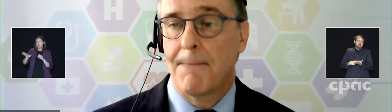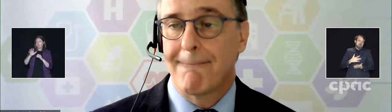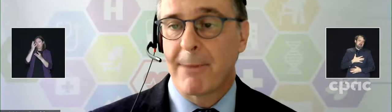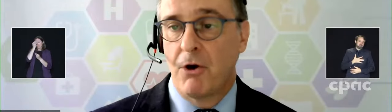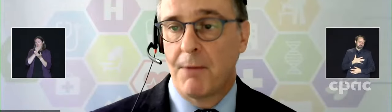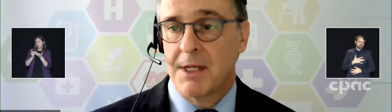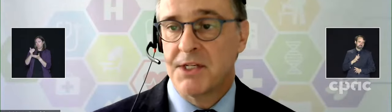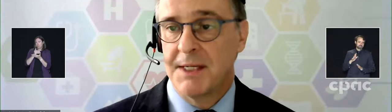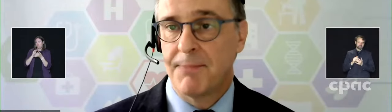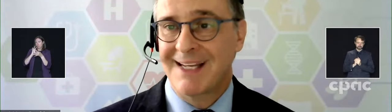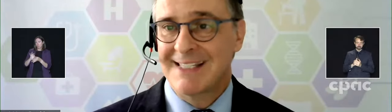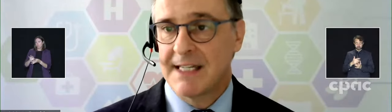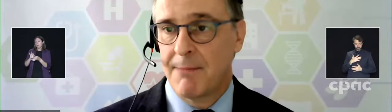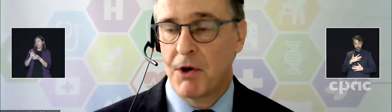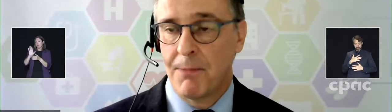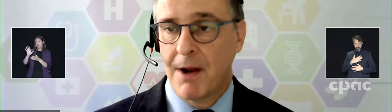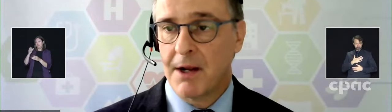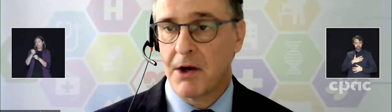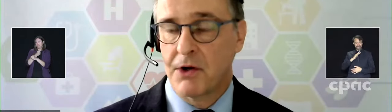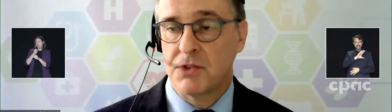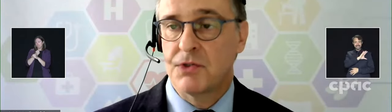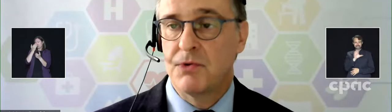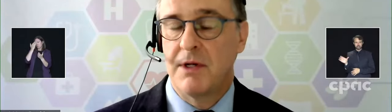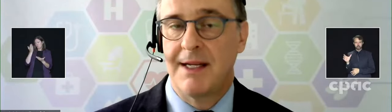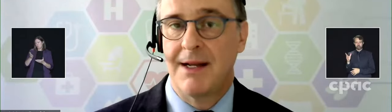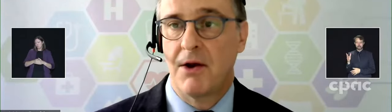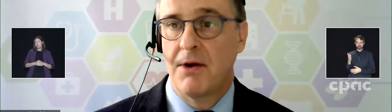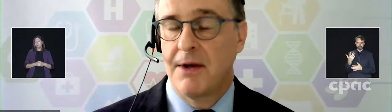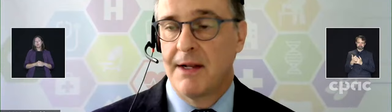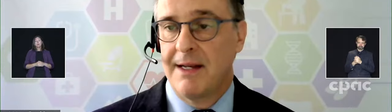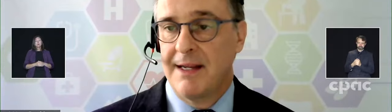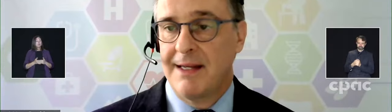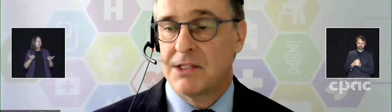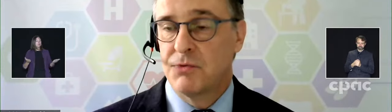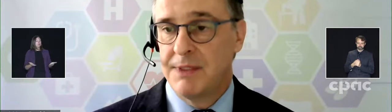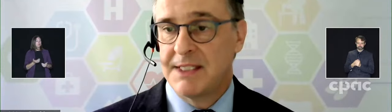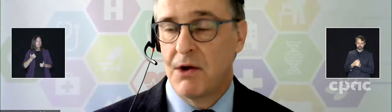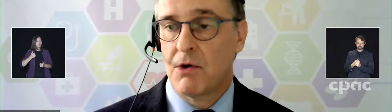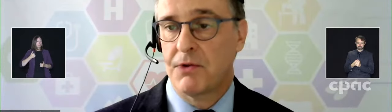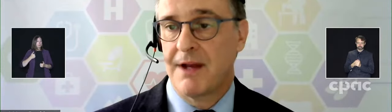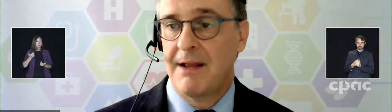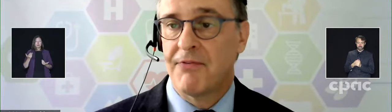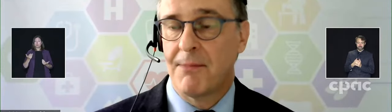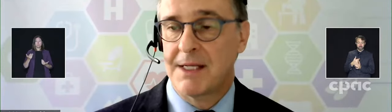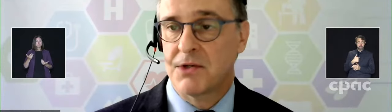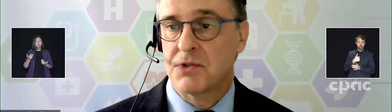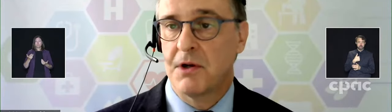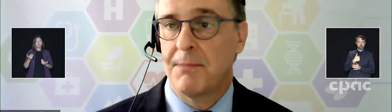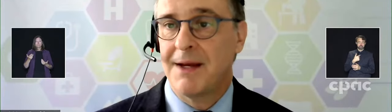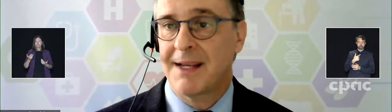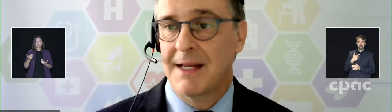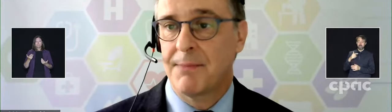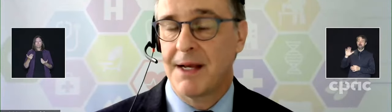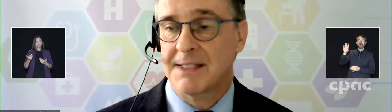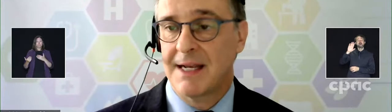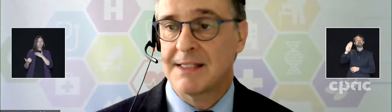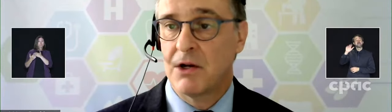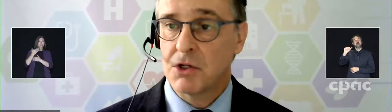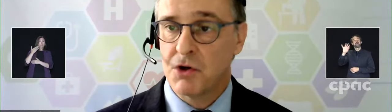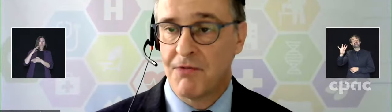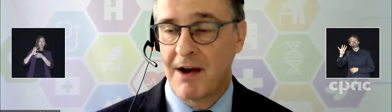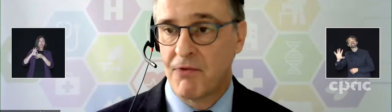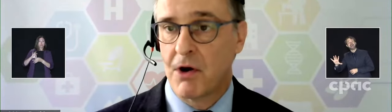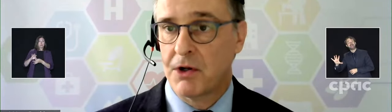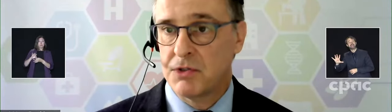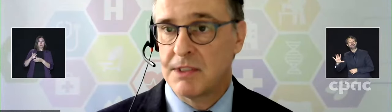comme on a mentionné précédemment, on n pas encore reçu les soumissions contenant l'information sur le BA4, BA5.